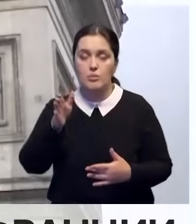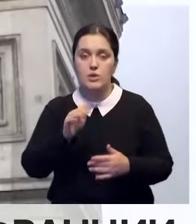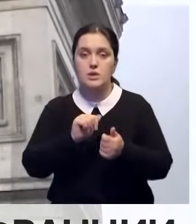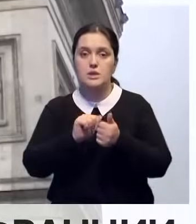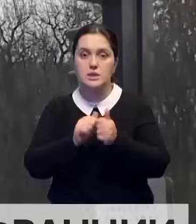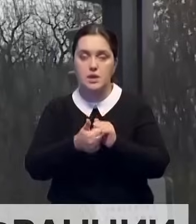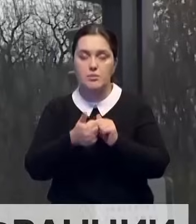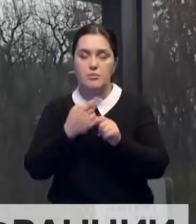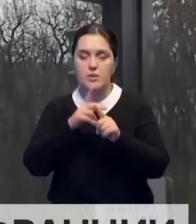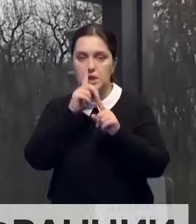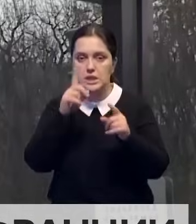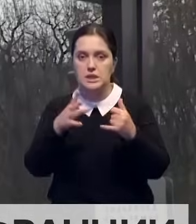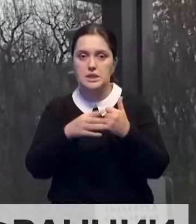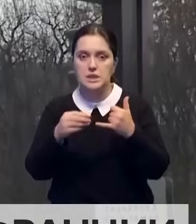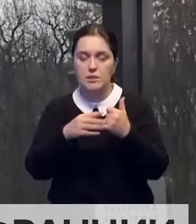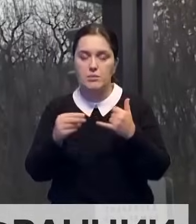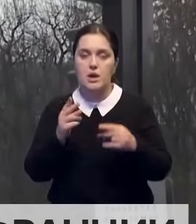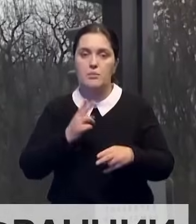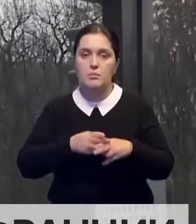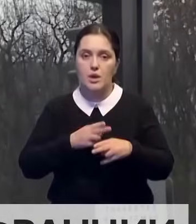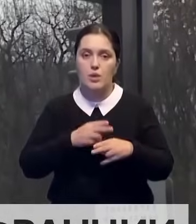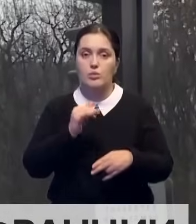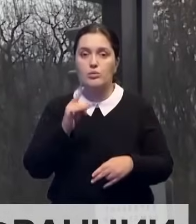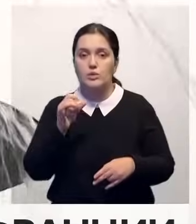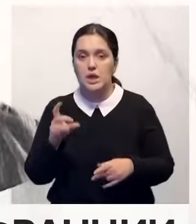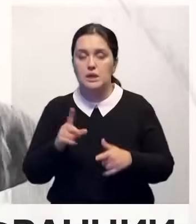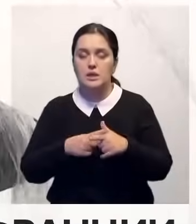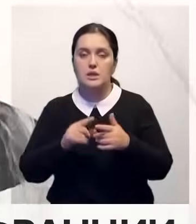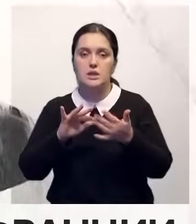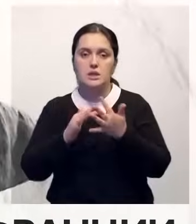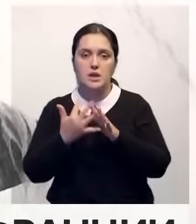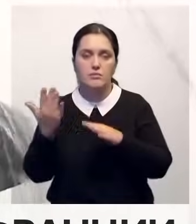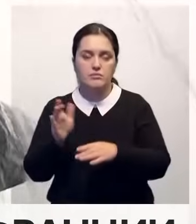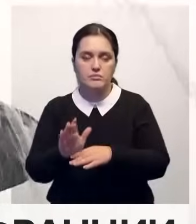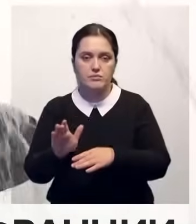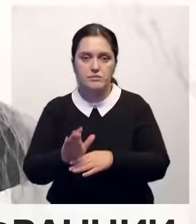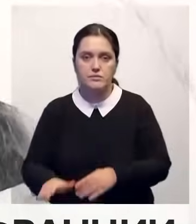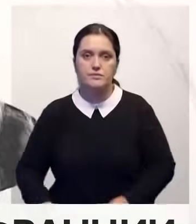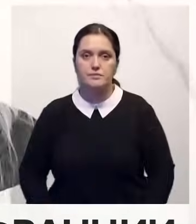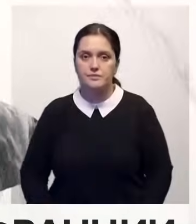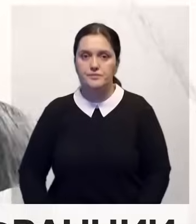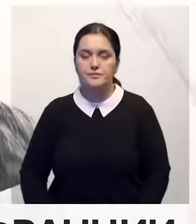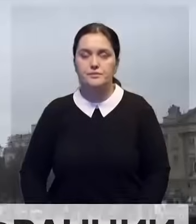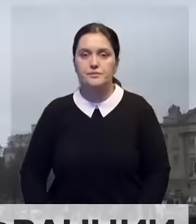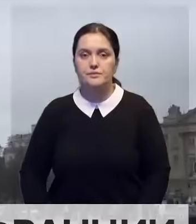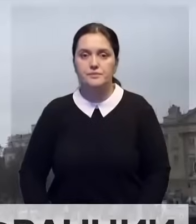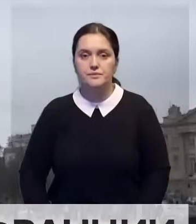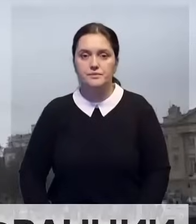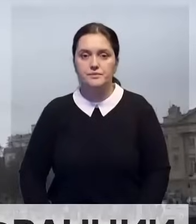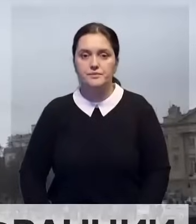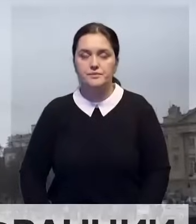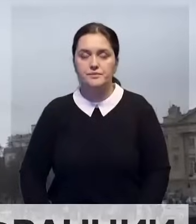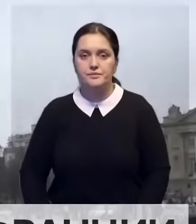заменить редкоземельные металлы, урановая руда или продукция сельского хозяйства. Динар Жамбатырова, Жандос Битабаров, Алибек Алиев,